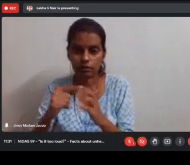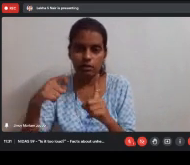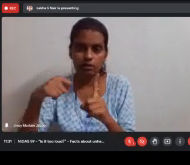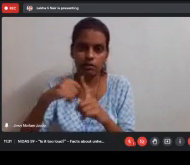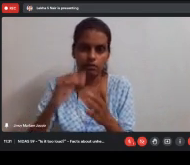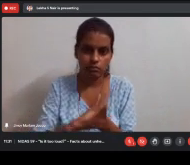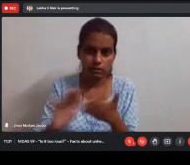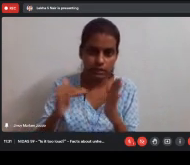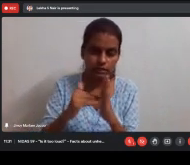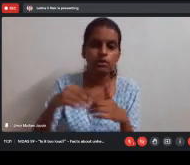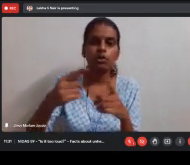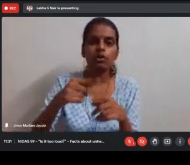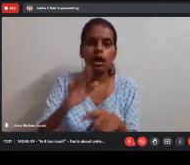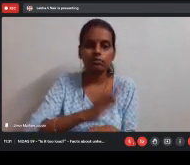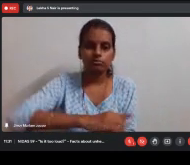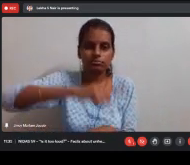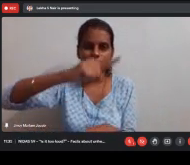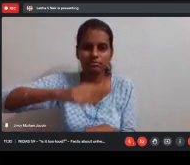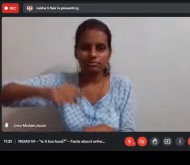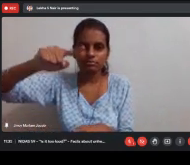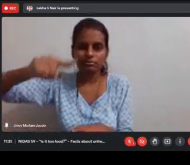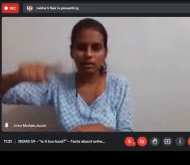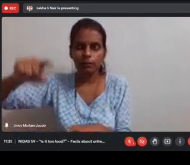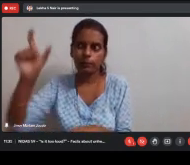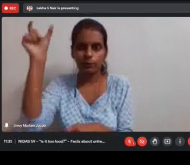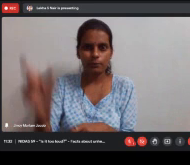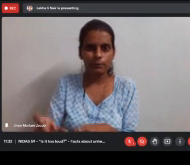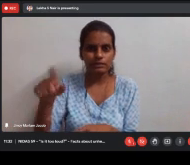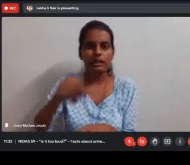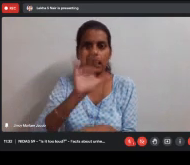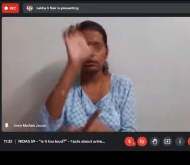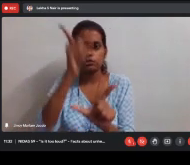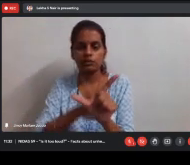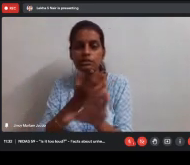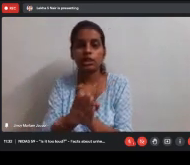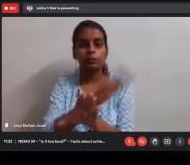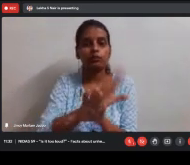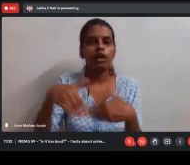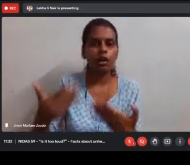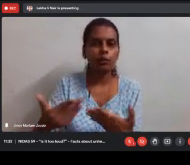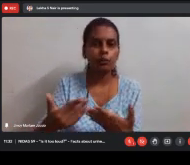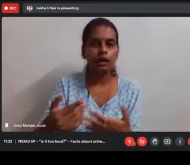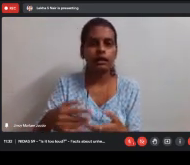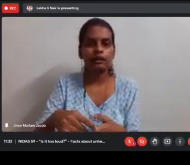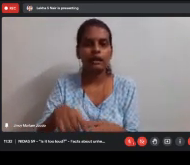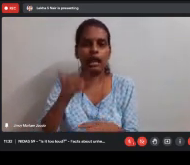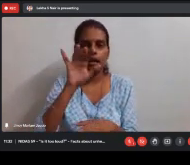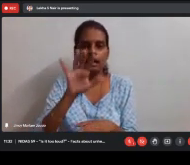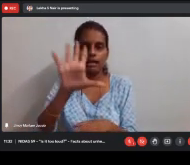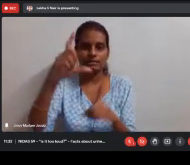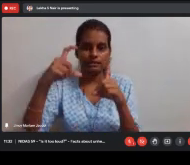ഇത് 5 മുതൽ 9 വർഷം ആകുമ്പോഴത്തേക്കും എന്ത് പറ്റും, ഈ ലോ ഫ്രീക്വൻസിക്ക് അധികം ബാധിപ്പ് വരുന്നില്ല, പക്ഷേ